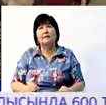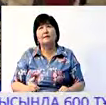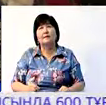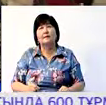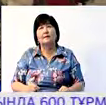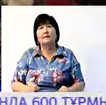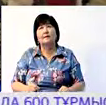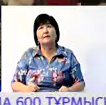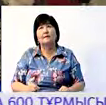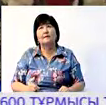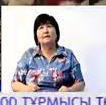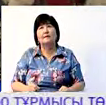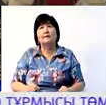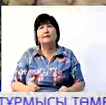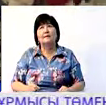қақпадан.